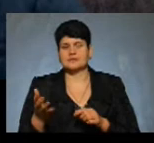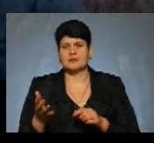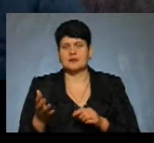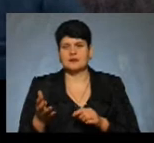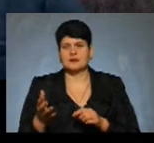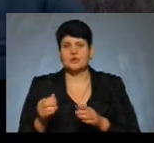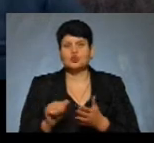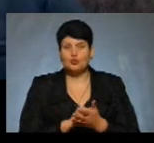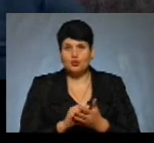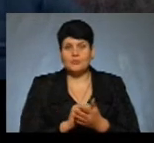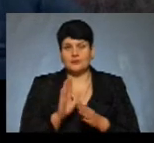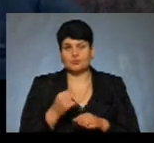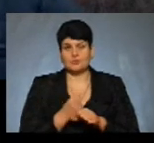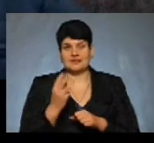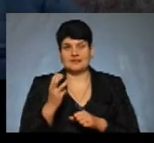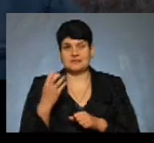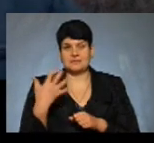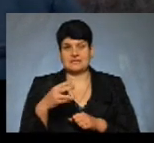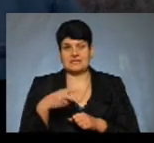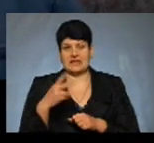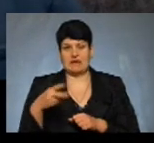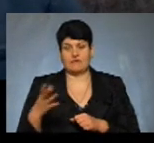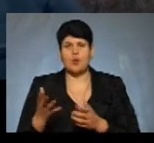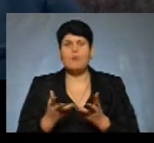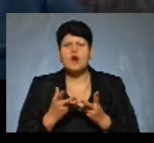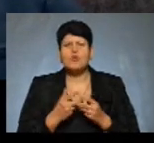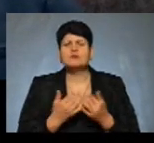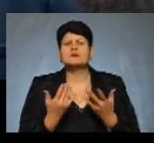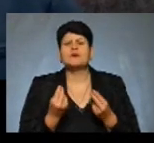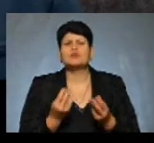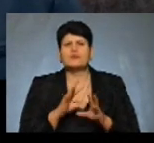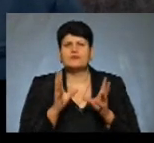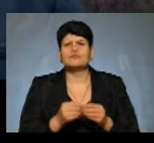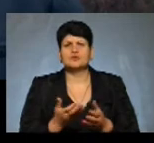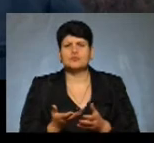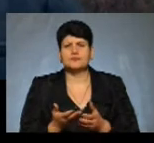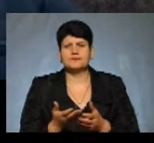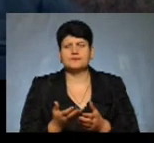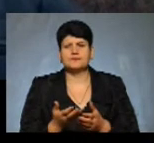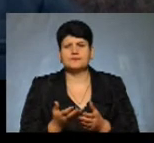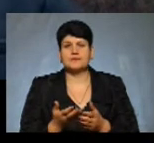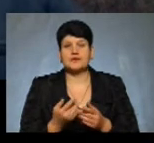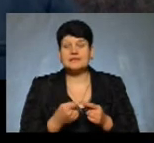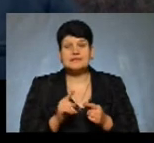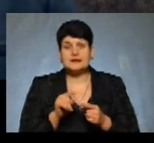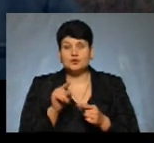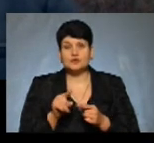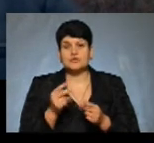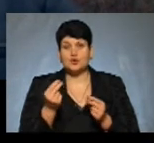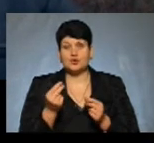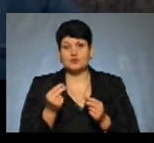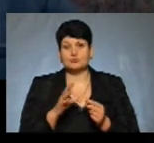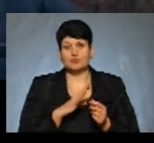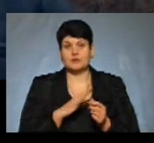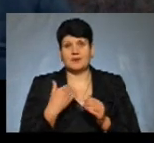Ще і документи було зробити, 350 євро. Тоді порахуйте, скільки то стоїть всього. І не то, що ті гроші були. Ті гроші позичалися, мені ще